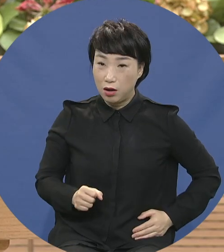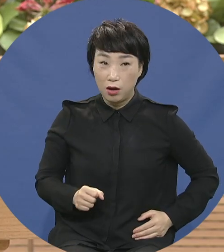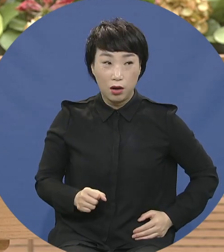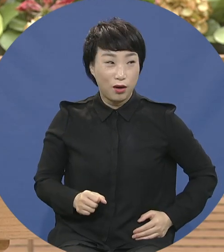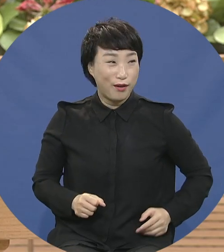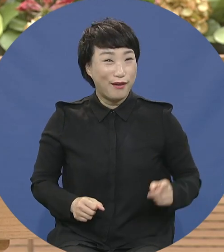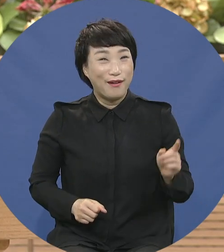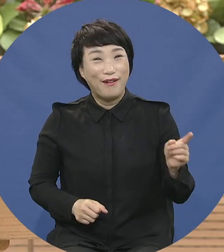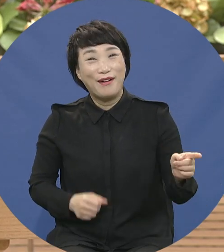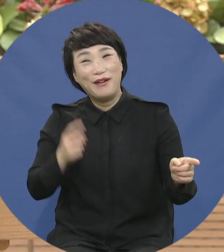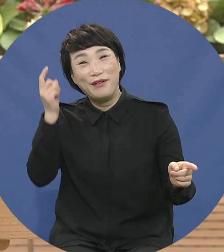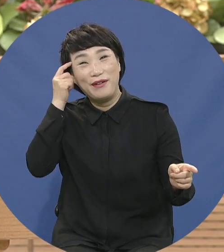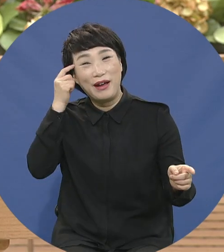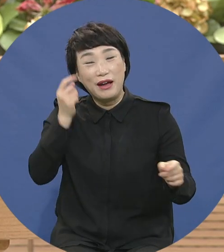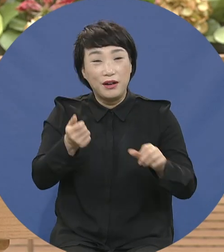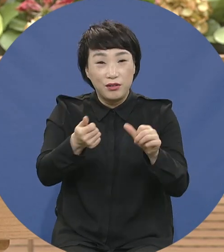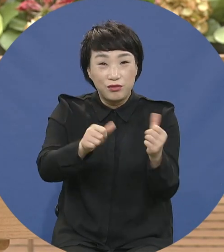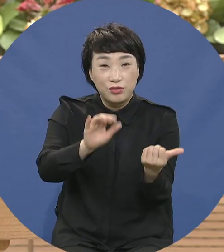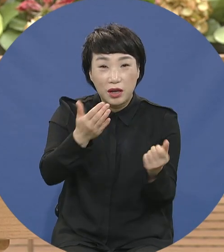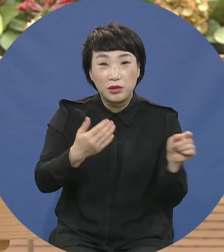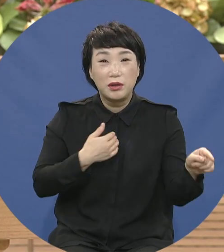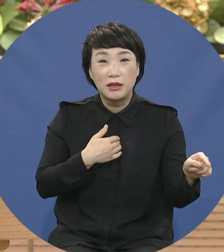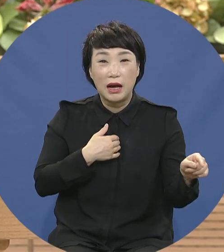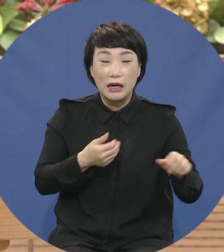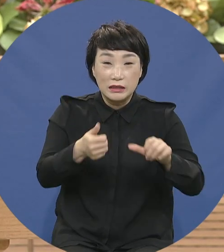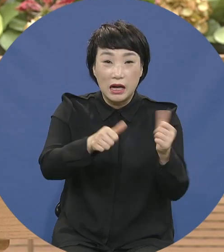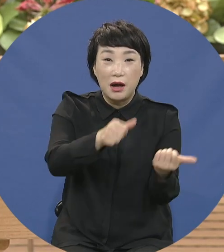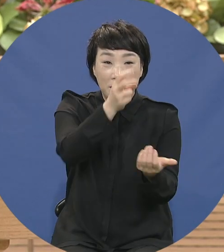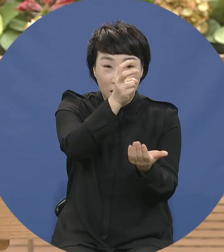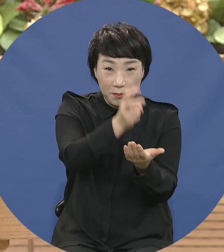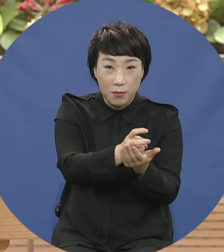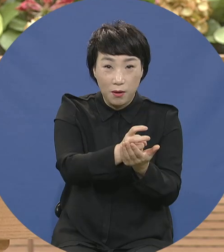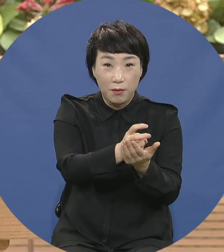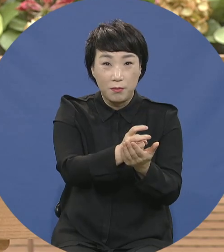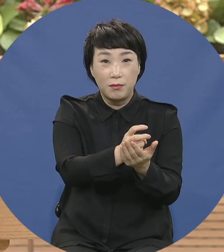아직 죽게 된 사망의 법에서